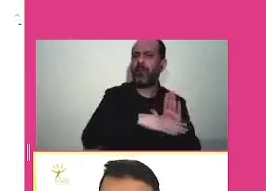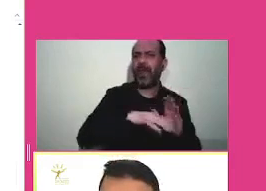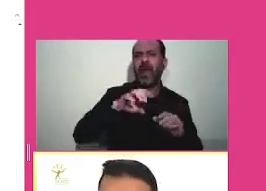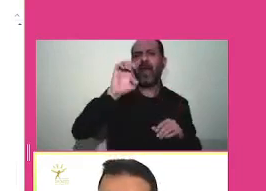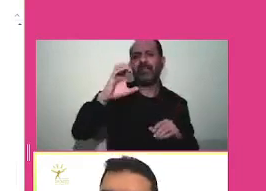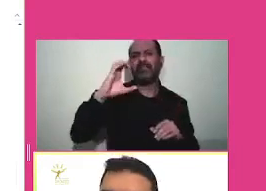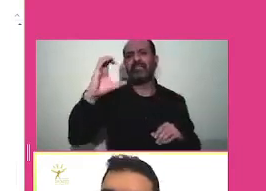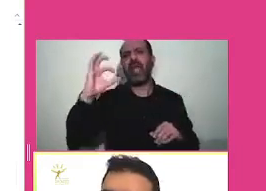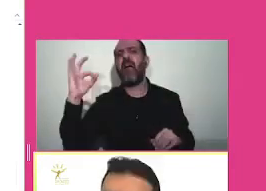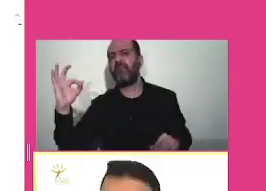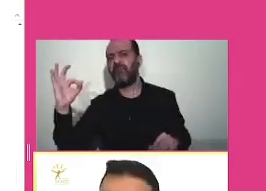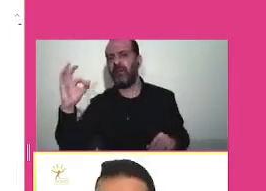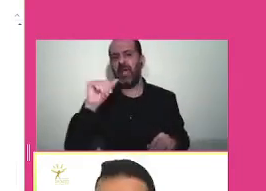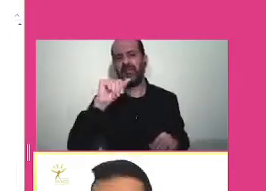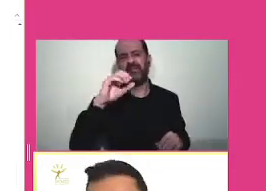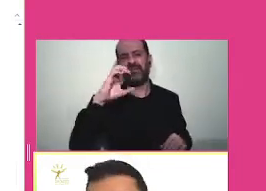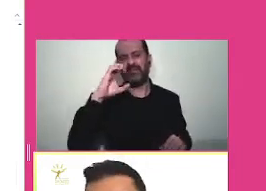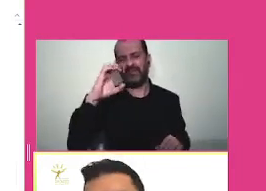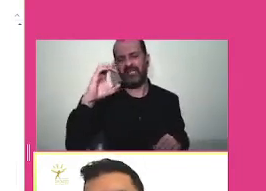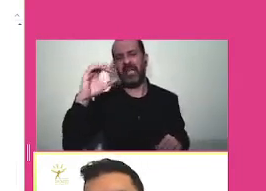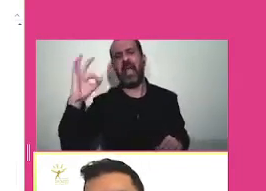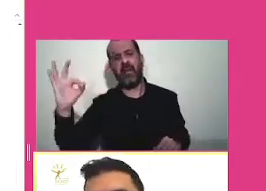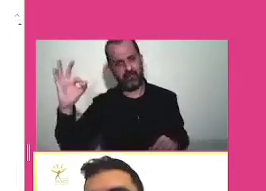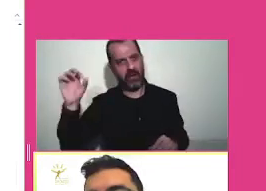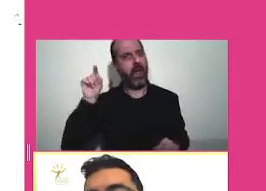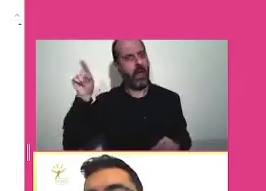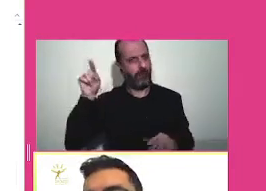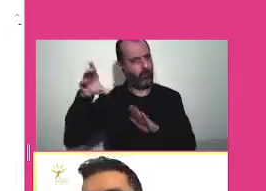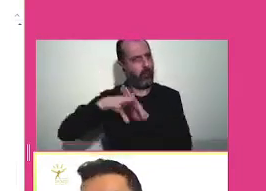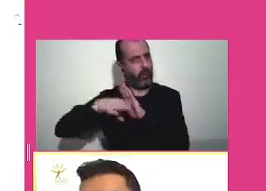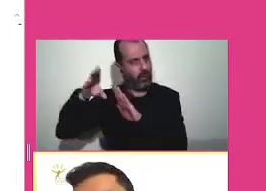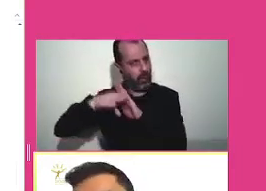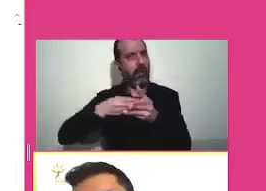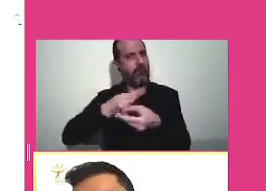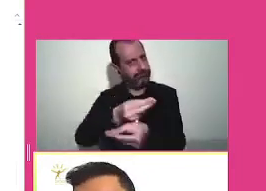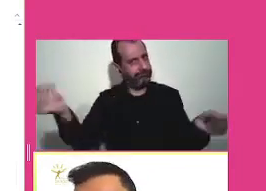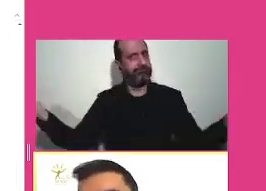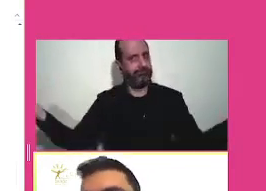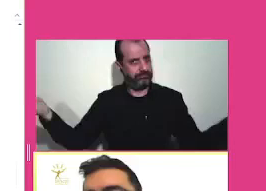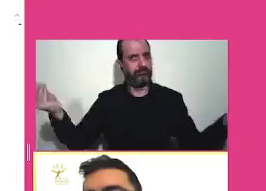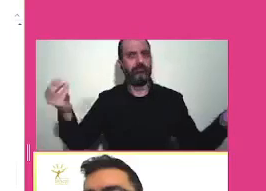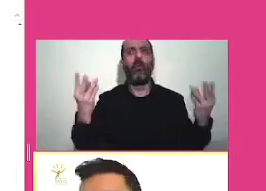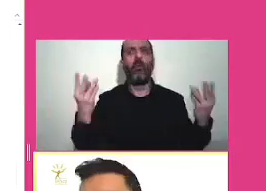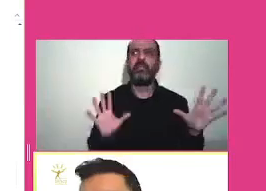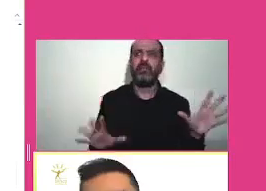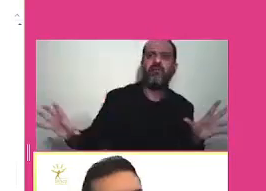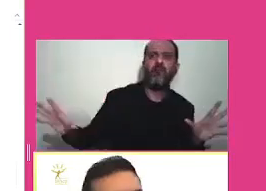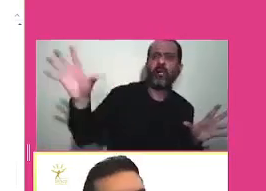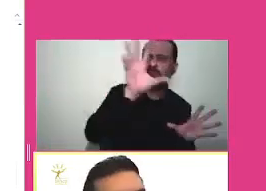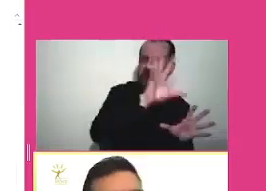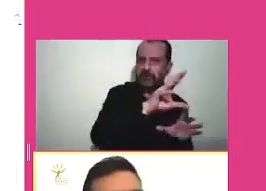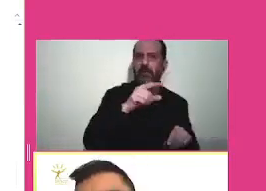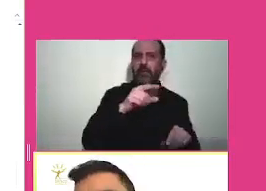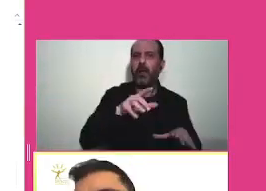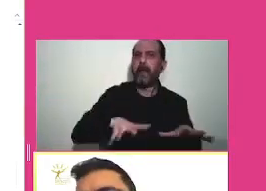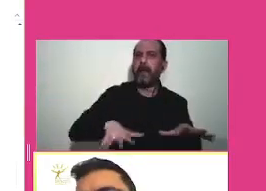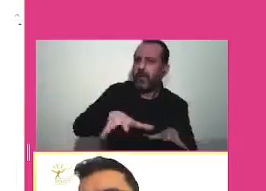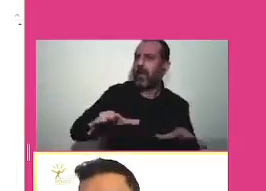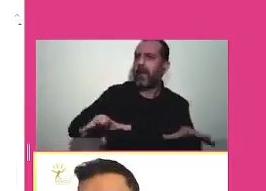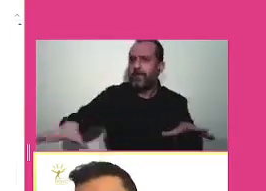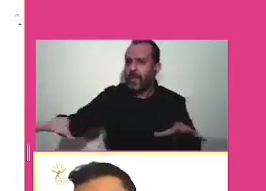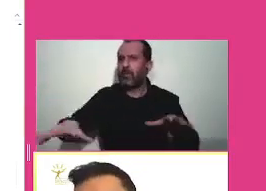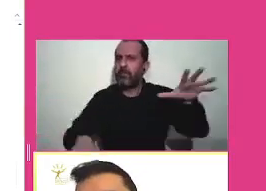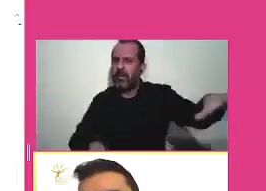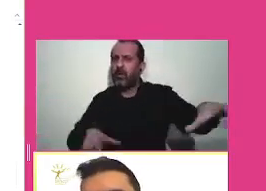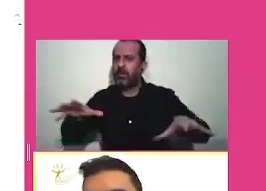αυτό και δίνει αυτή την ευκαιρία στους φορείς από διάφορες περιοχές και που να απευθύνονται σε διαφορετικά